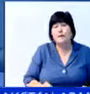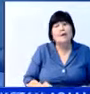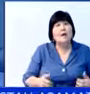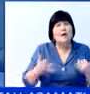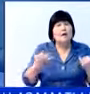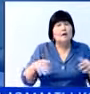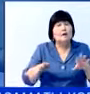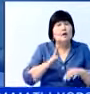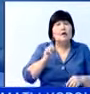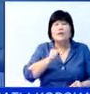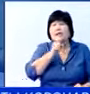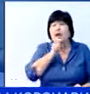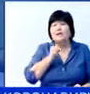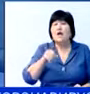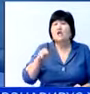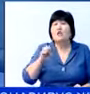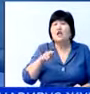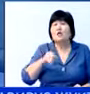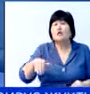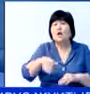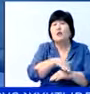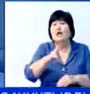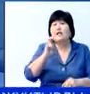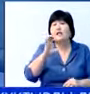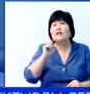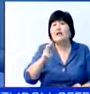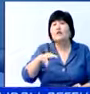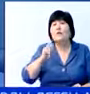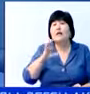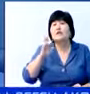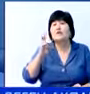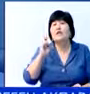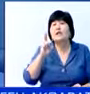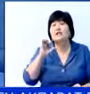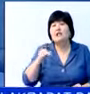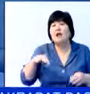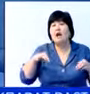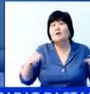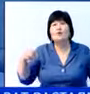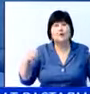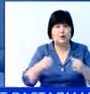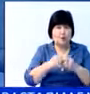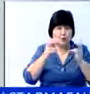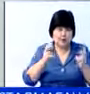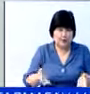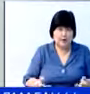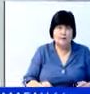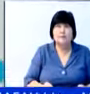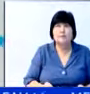Бүгін сондай-ақ Қорқыт Ата мен Желтоқсан көшелерінің қиылысында Nissan Maxima және Nexia Ravon маркалы автокөліктер соқтығысты.